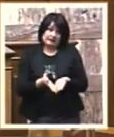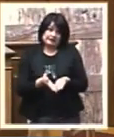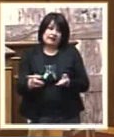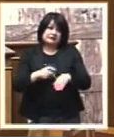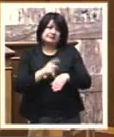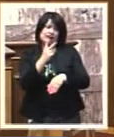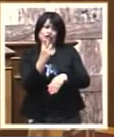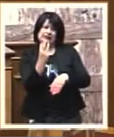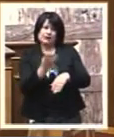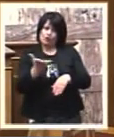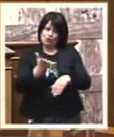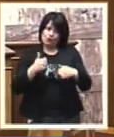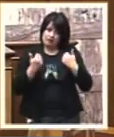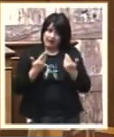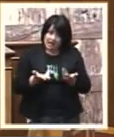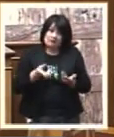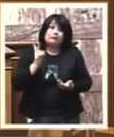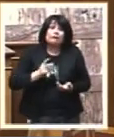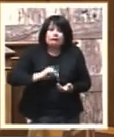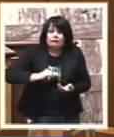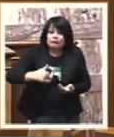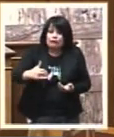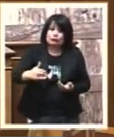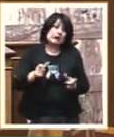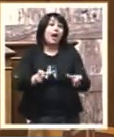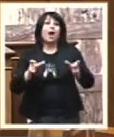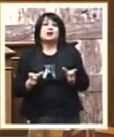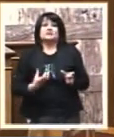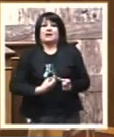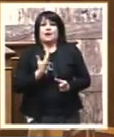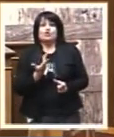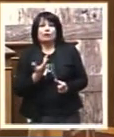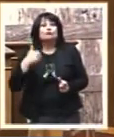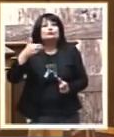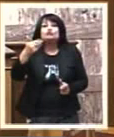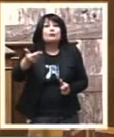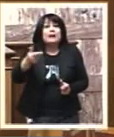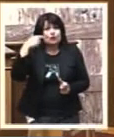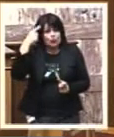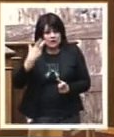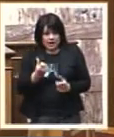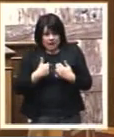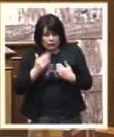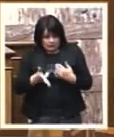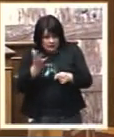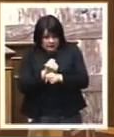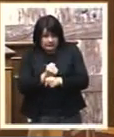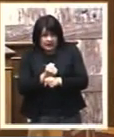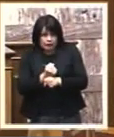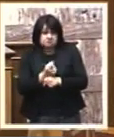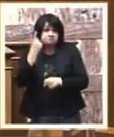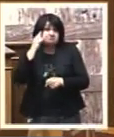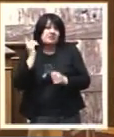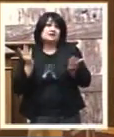και 30άριδες ζουν και τον φόβο και την ανασφάλεια για το αν θα μπορέσουν τα όνειρά τους να τα κάνουν πραγματικότητα. Αν